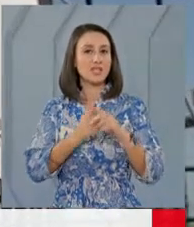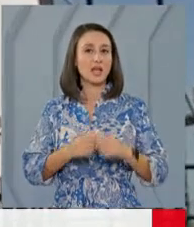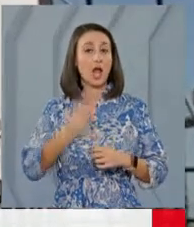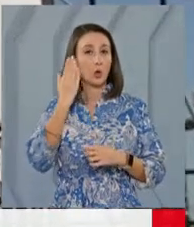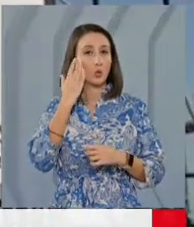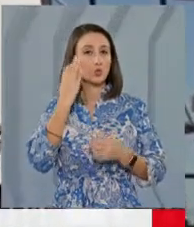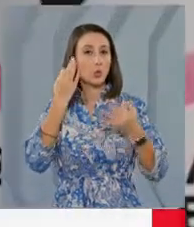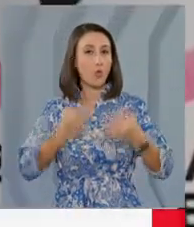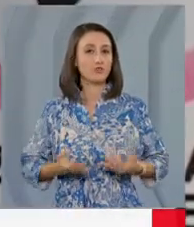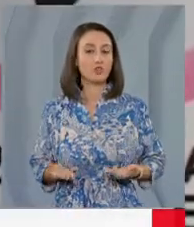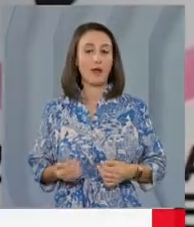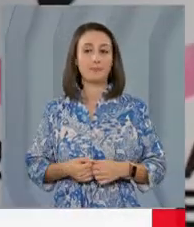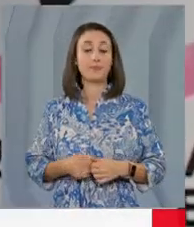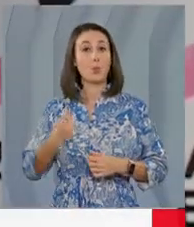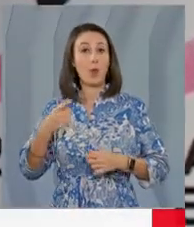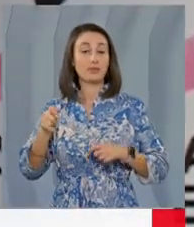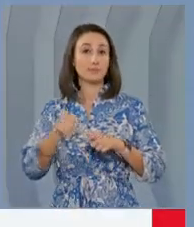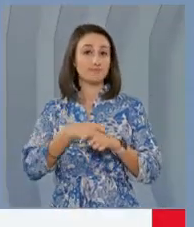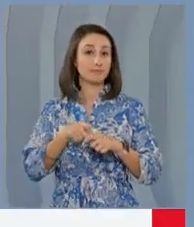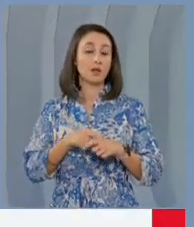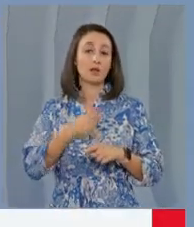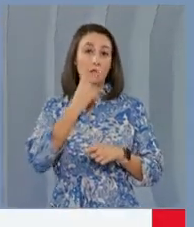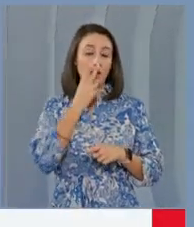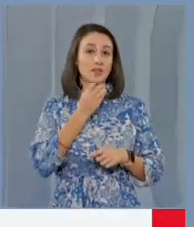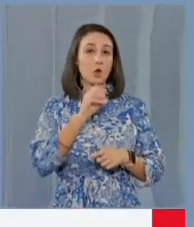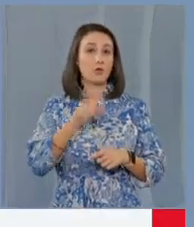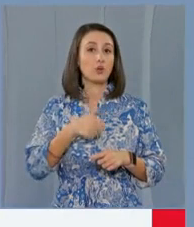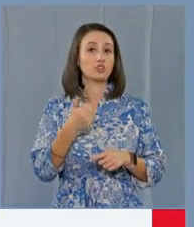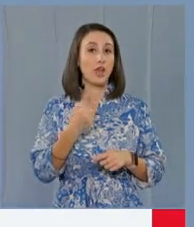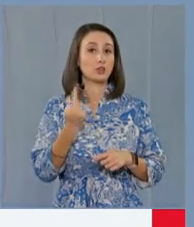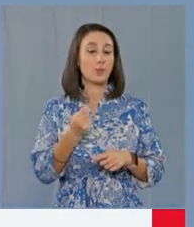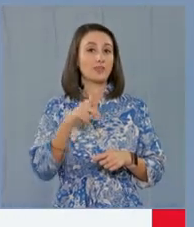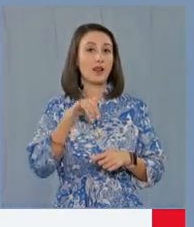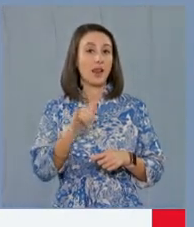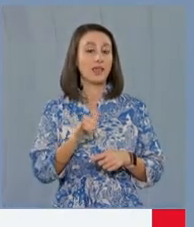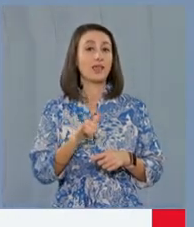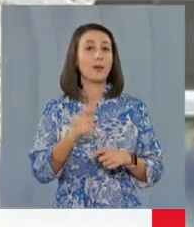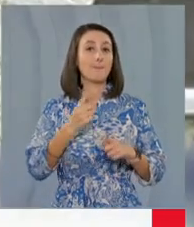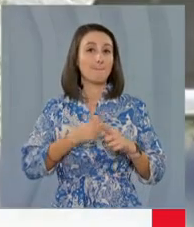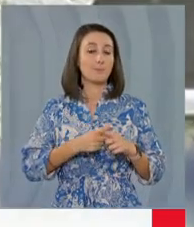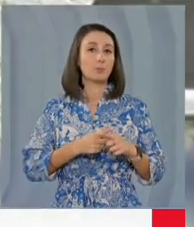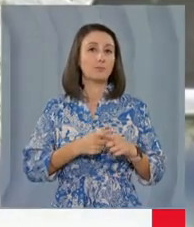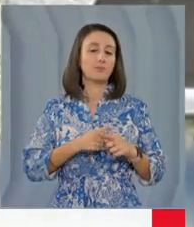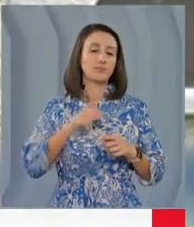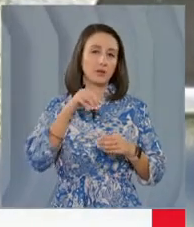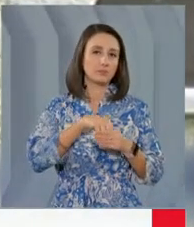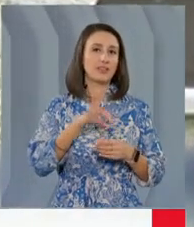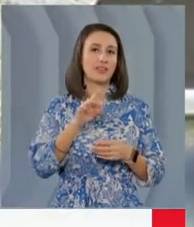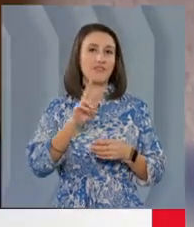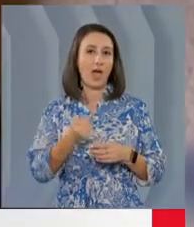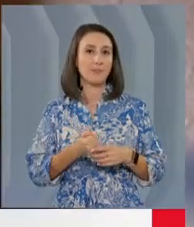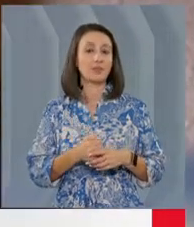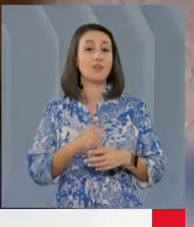arată Adevărul. Un alt amendament stabilește că 0,68 lei pe kilowattoră cu TVA inclus vor plăti pentru întreg consumul realizat